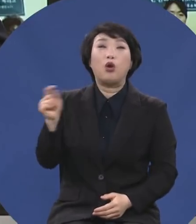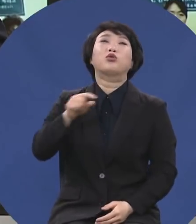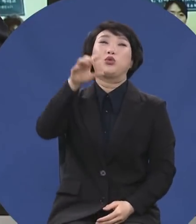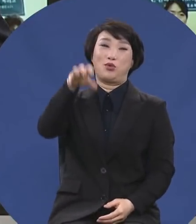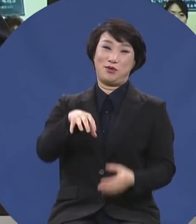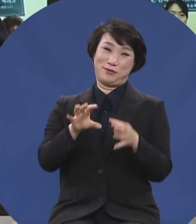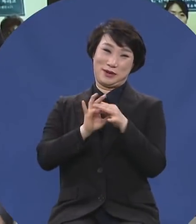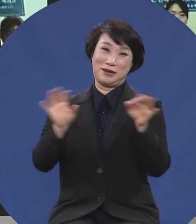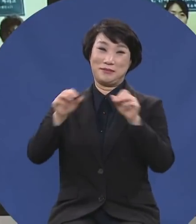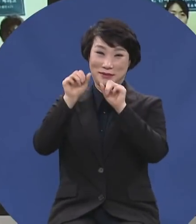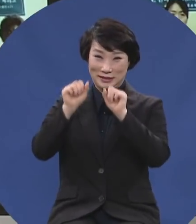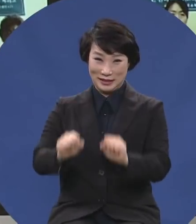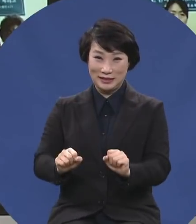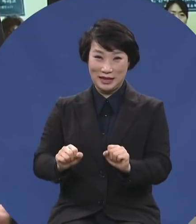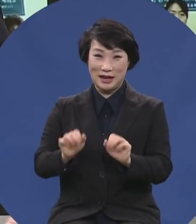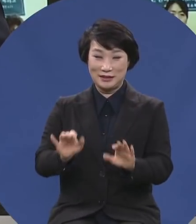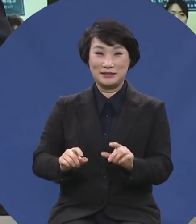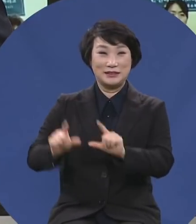무소부지하시고